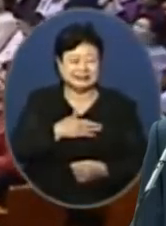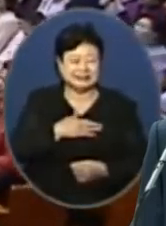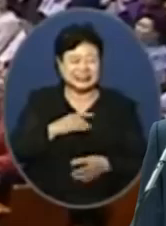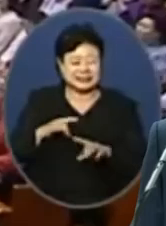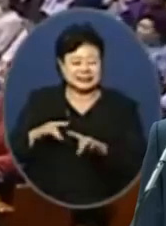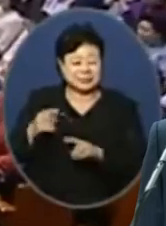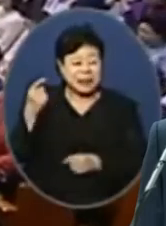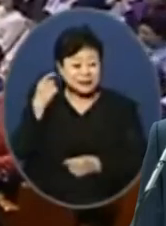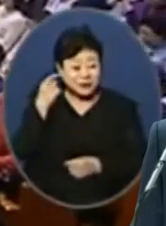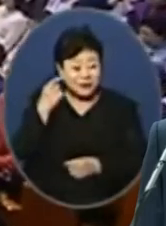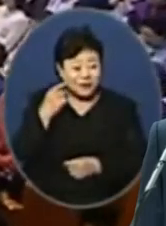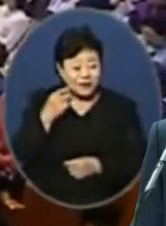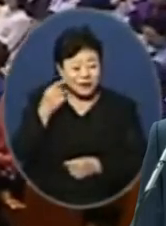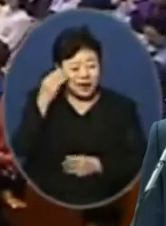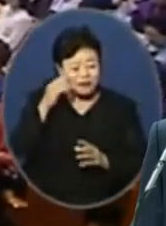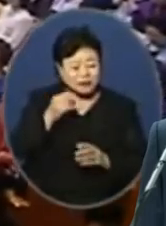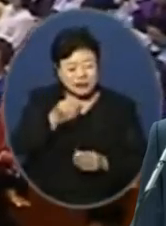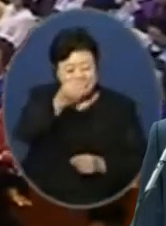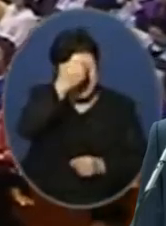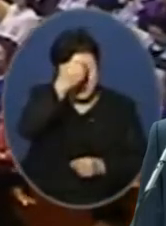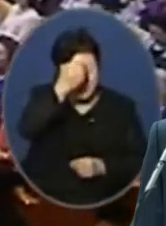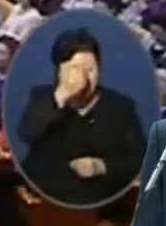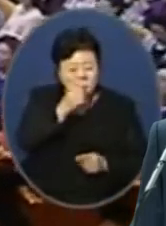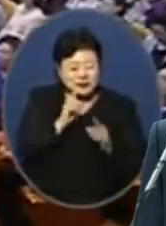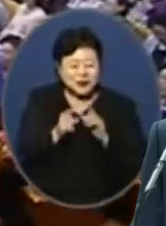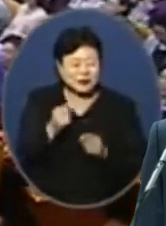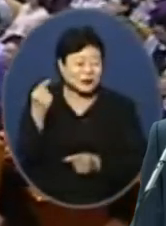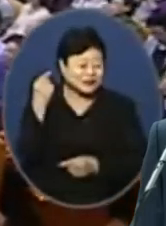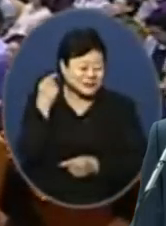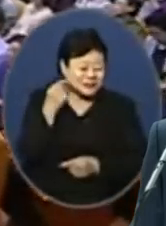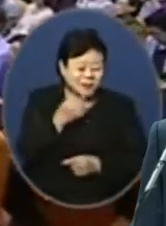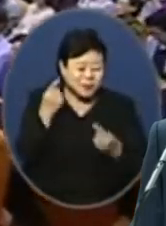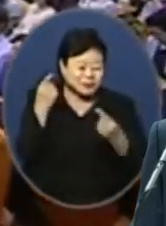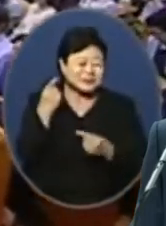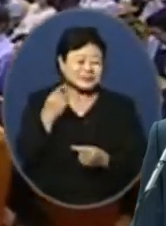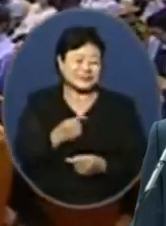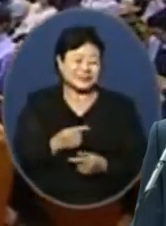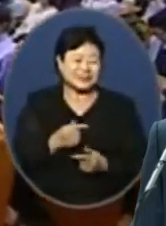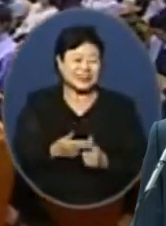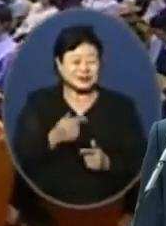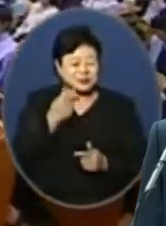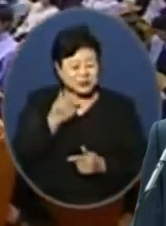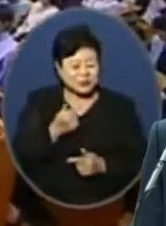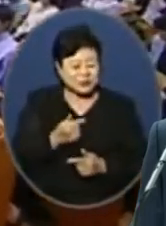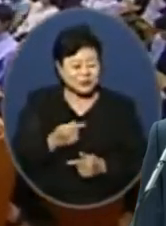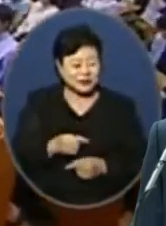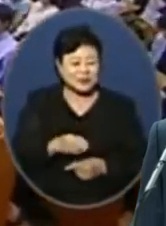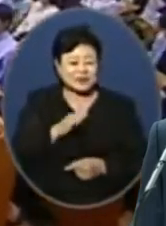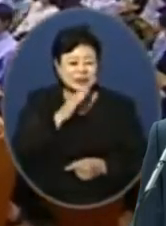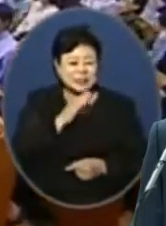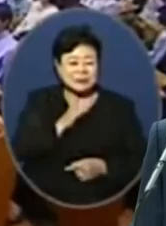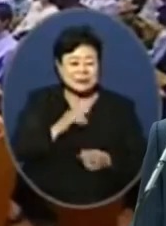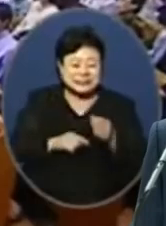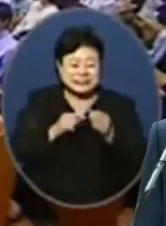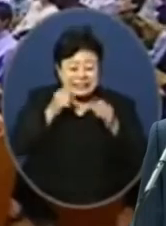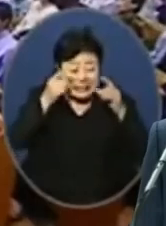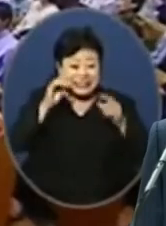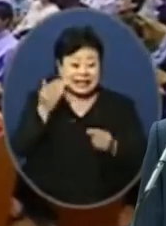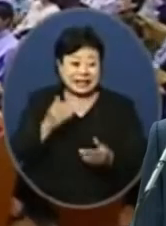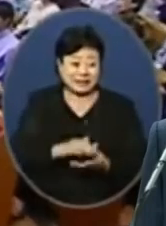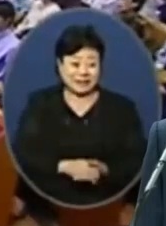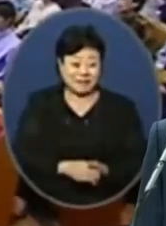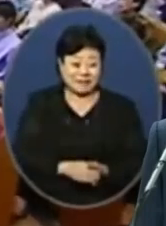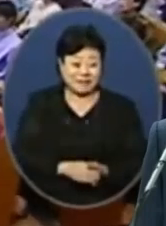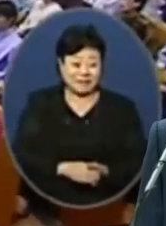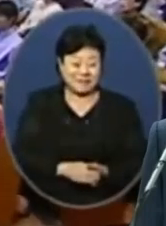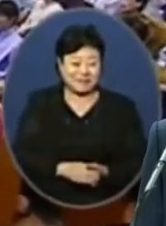단파를 통해서 한국 기독교에서 전파하는 복음을 듣고 참 진리를 깨달았습니다.